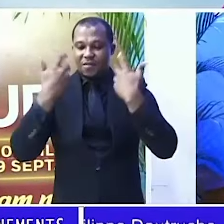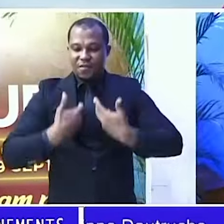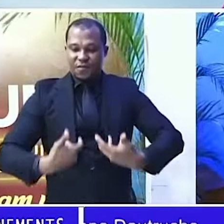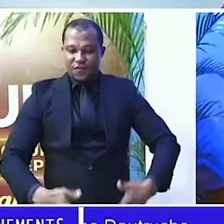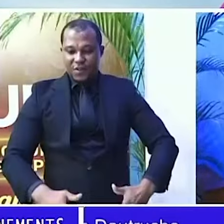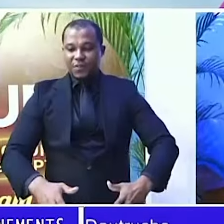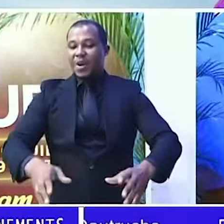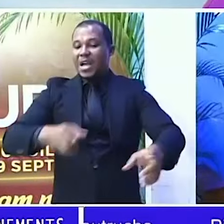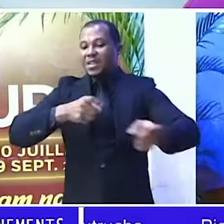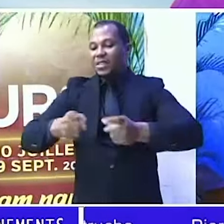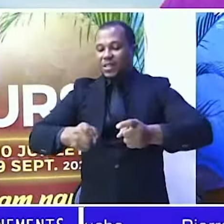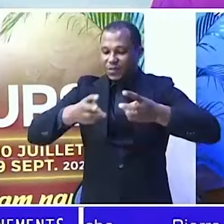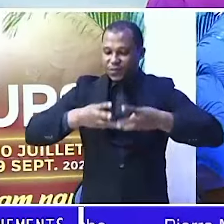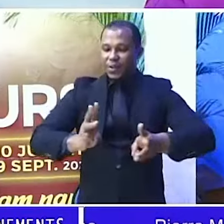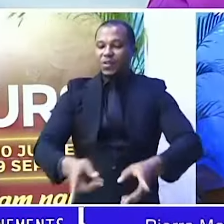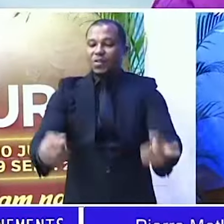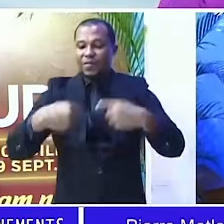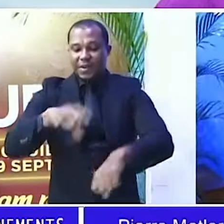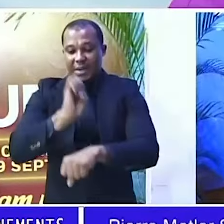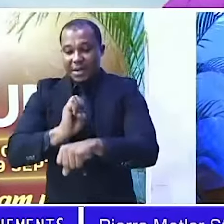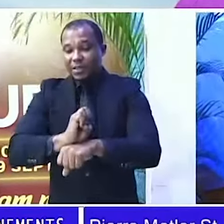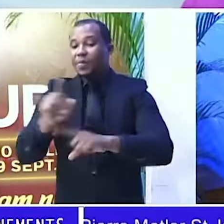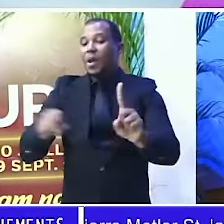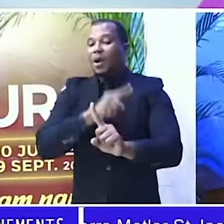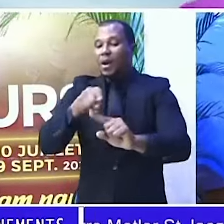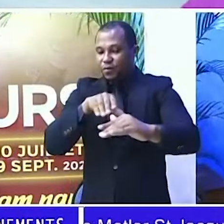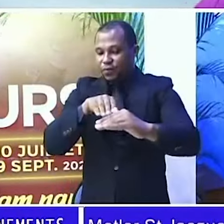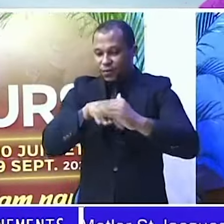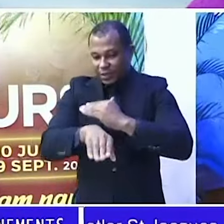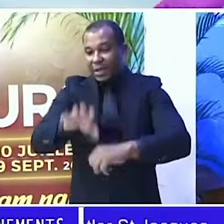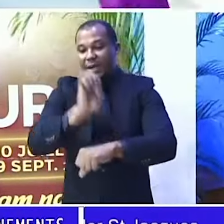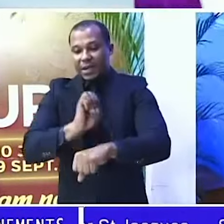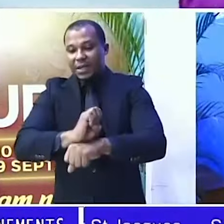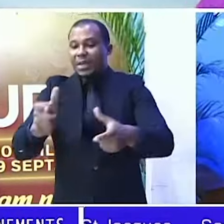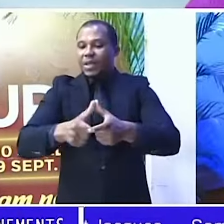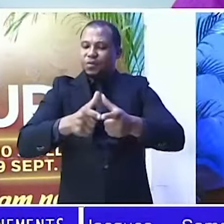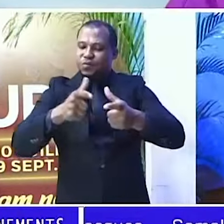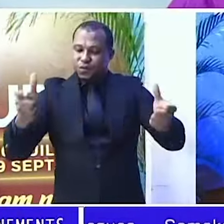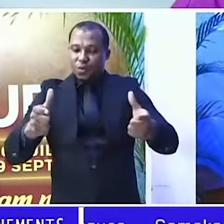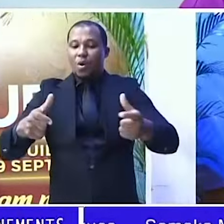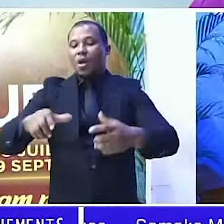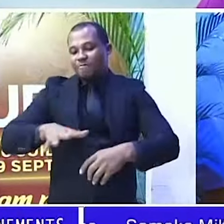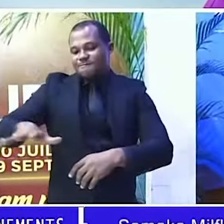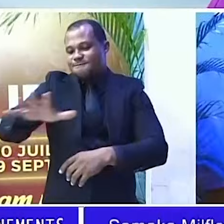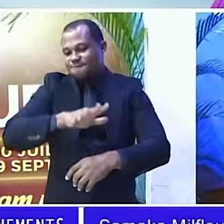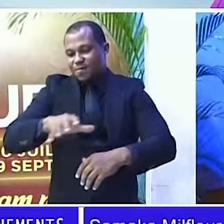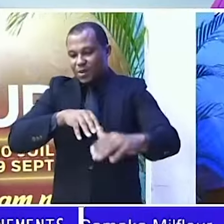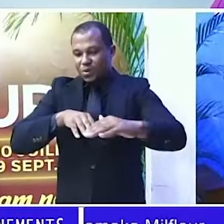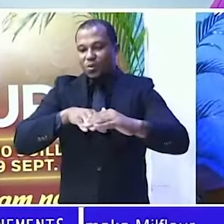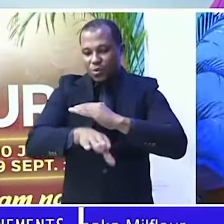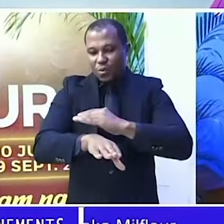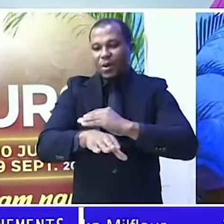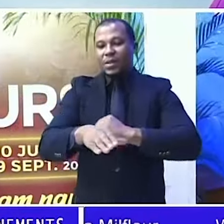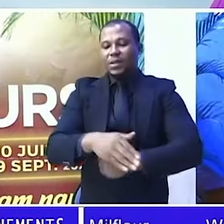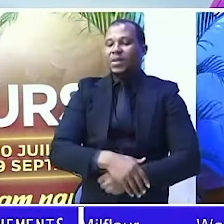qui j'en avais l'église. Contre l'entrée l'église, c'est plus gros koto rentré. Par un koto qui rentré, qui plus gros, qui plus